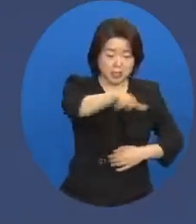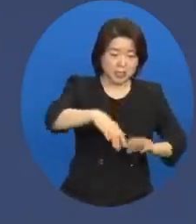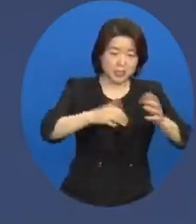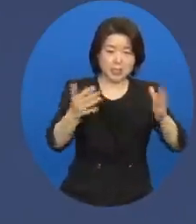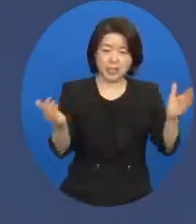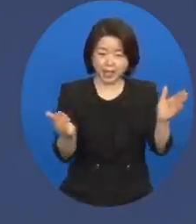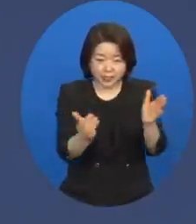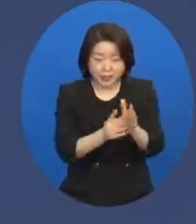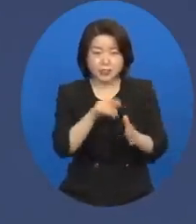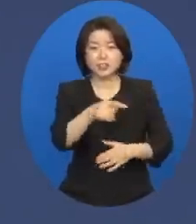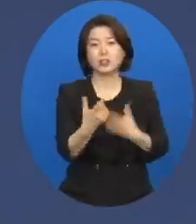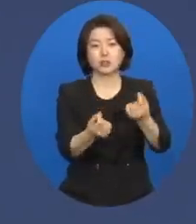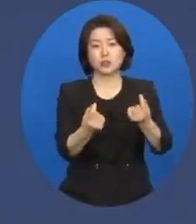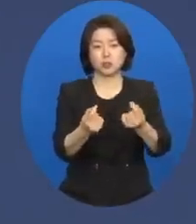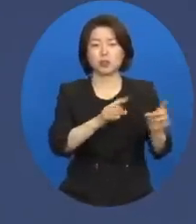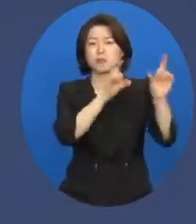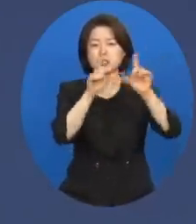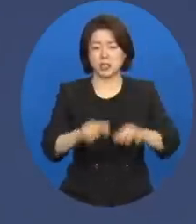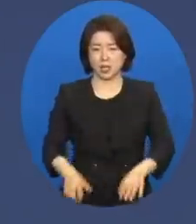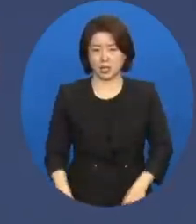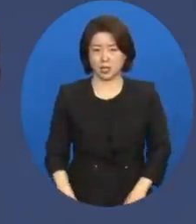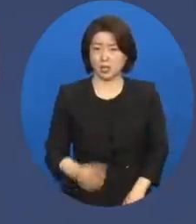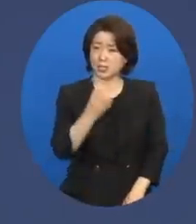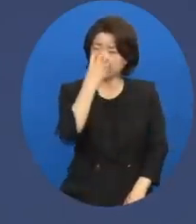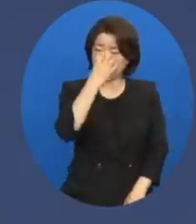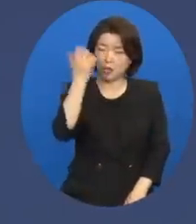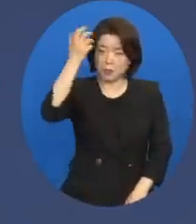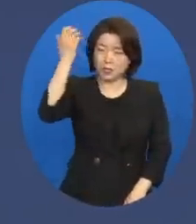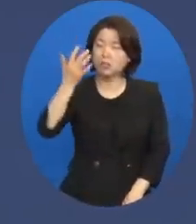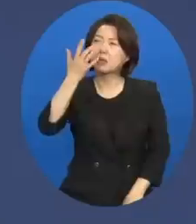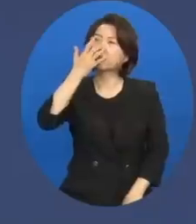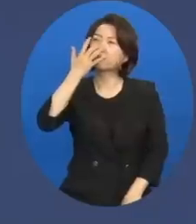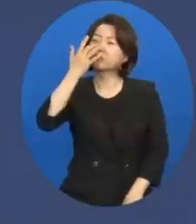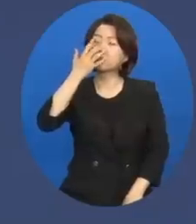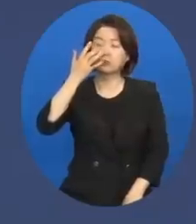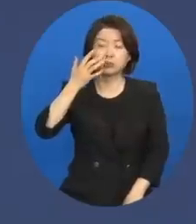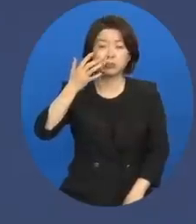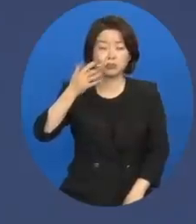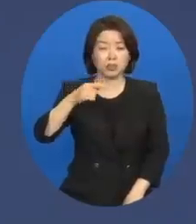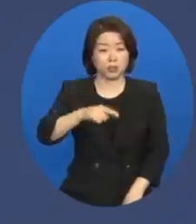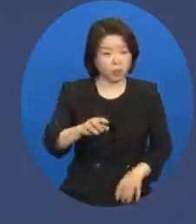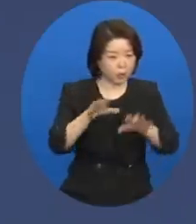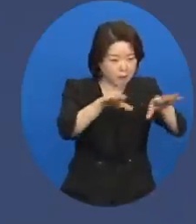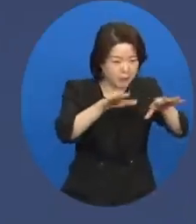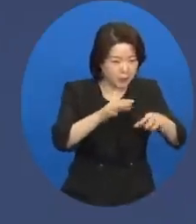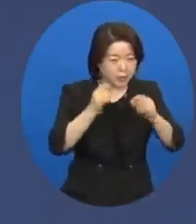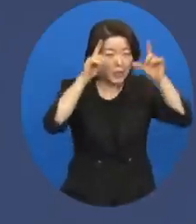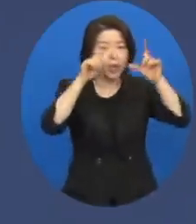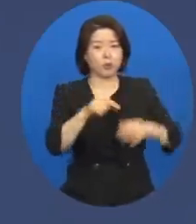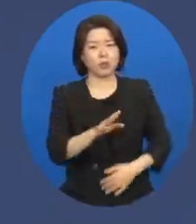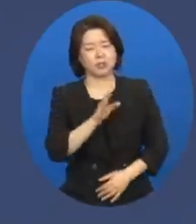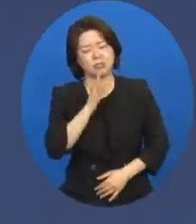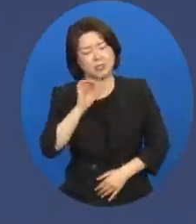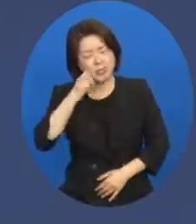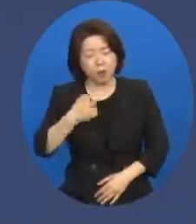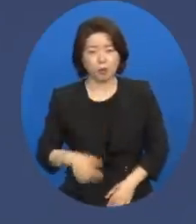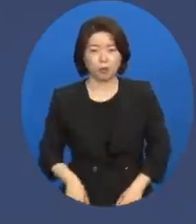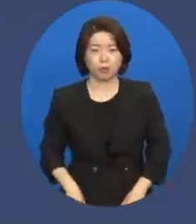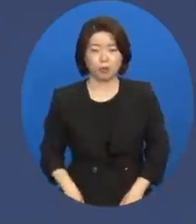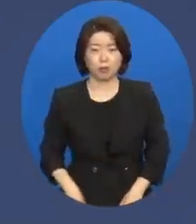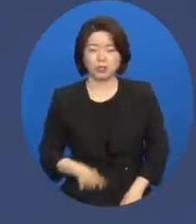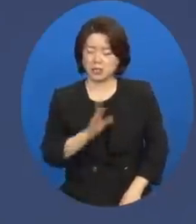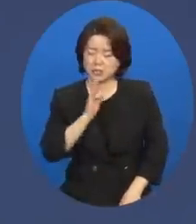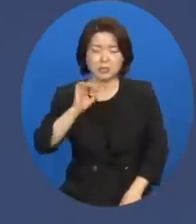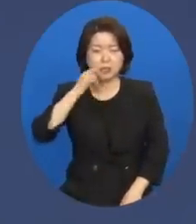이 자만과 영적 무관심에 무감각에 빠진 사람들을 흔들어 깨우기가 진짜 어려워요. 정말